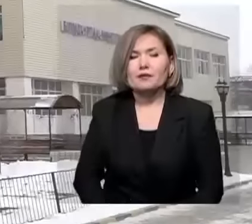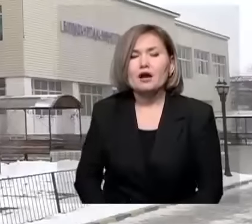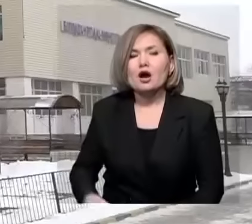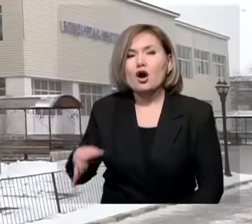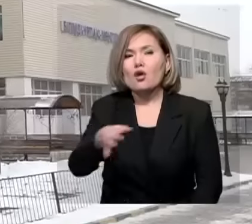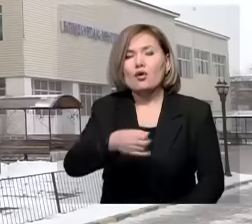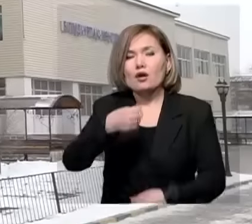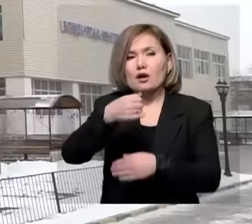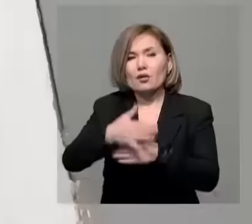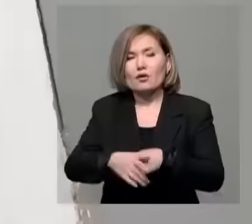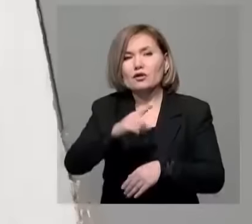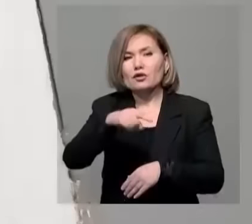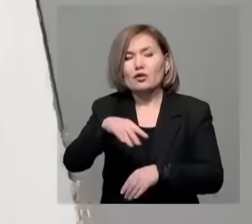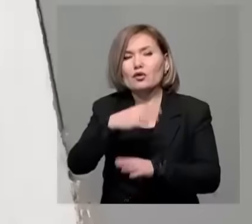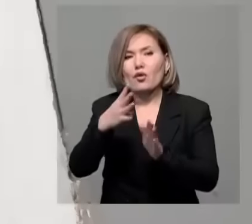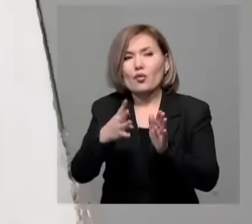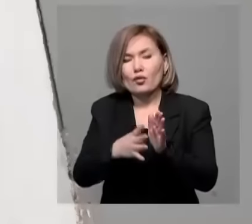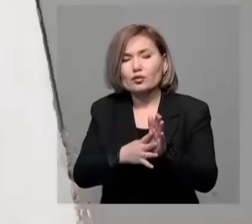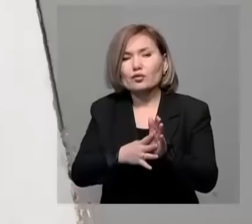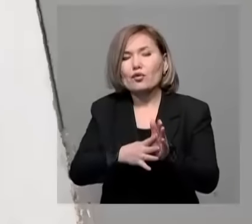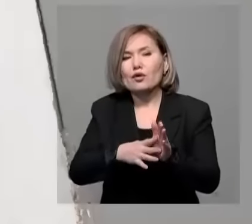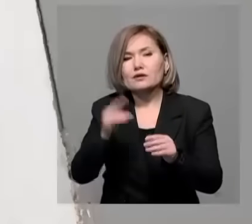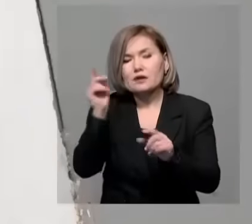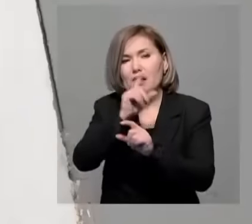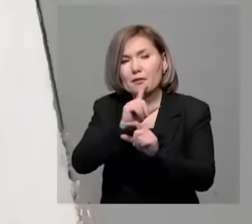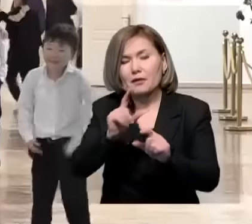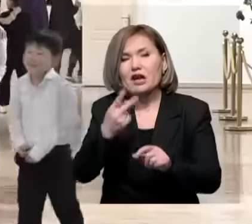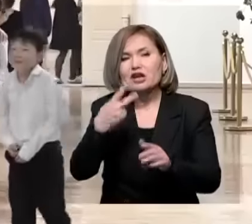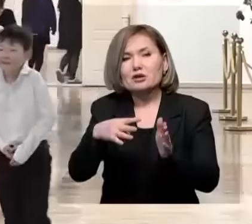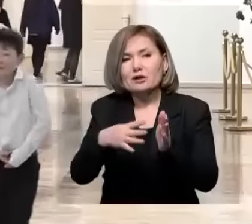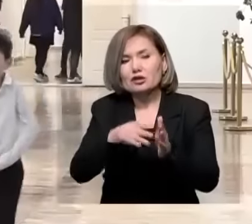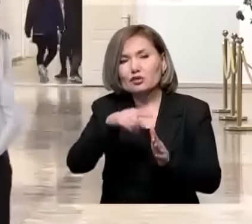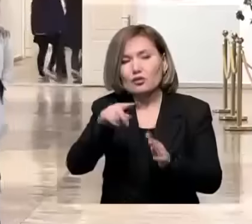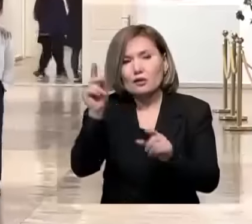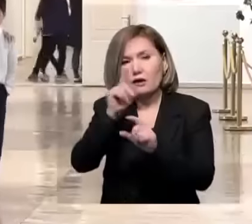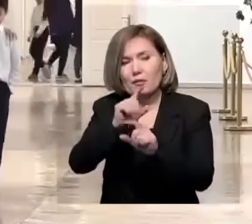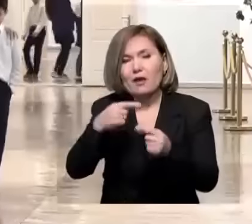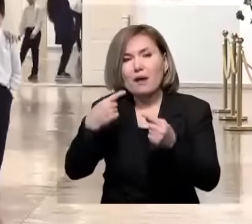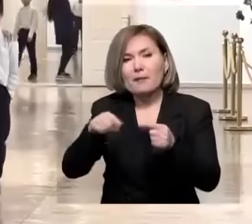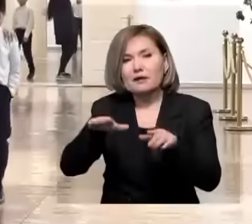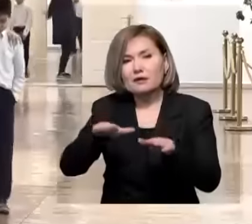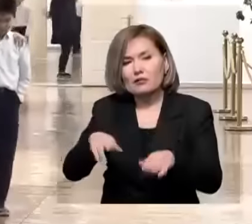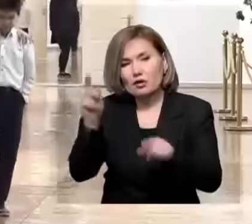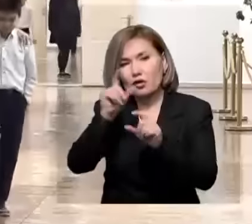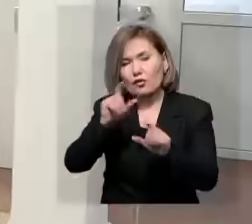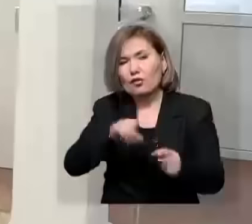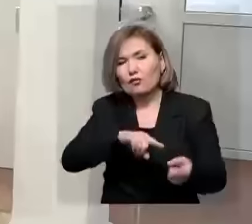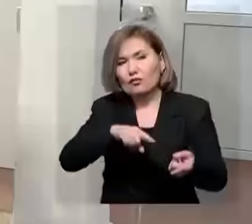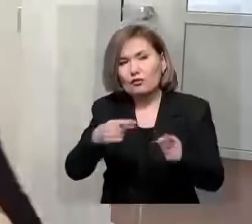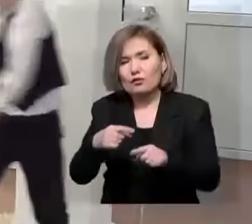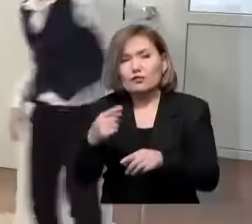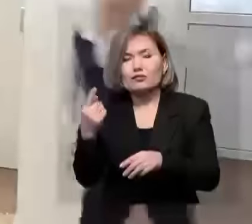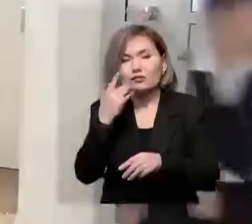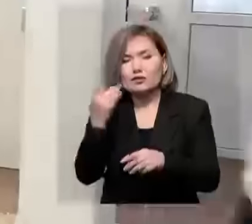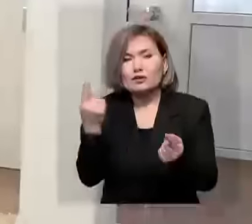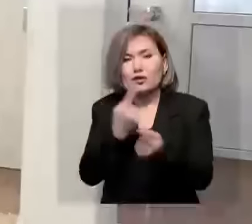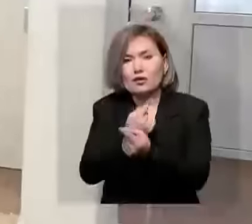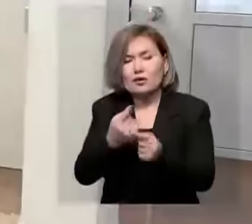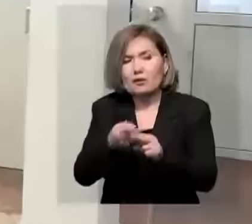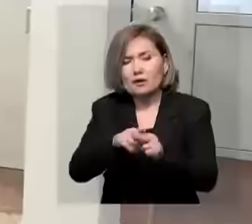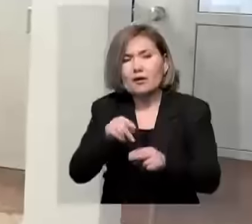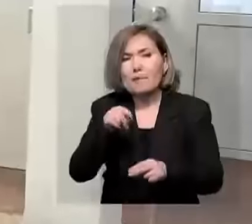Облыс орталығындағы нөмірі 19-ші және 27-ші мектептің оқушылары 2.90 бойы басқа білім ұяларын сағалап жүр. Мысалы, нөмірі 24-ші мектепте